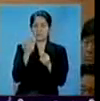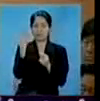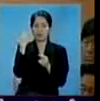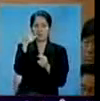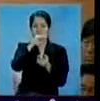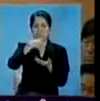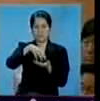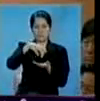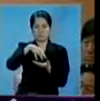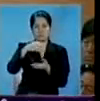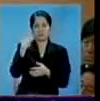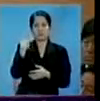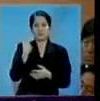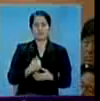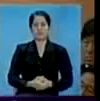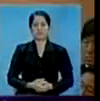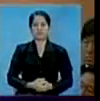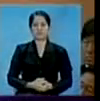นี้ท่านประธานที่เคารพ